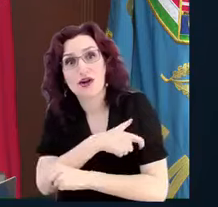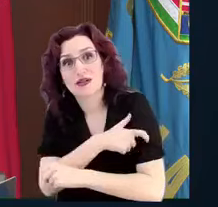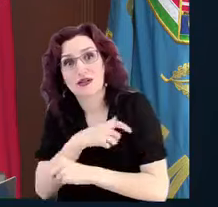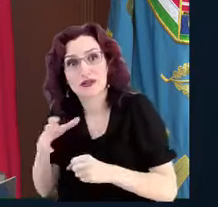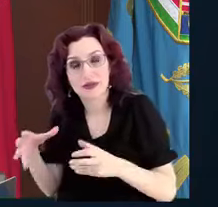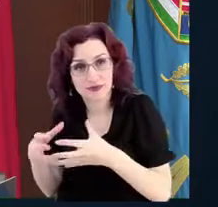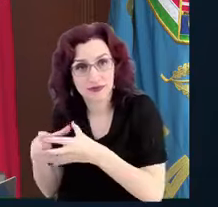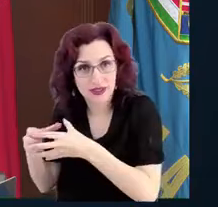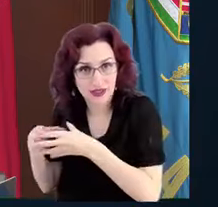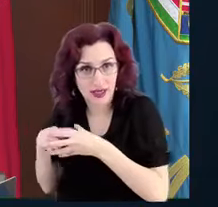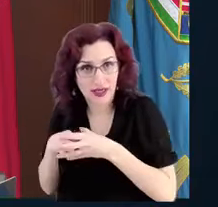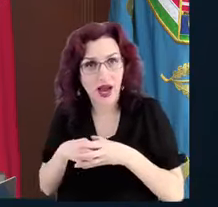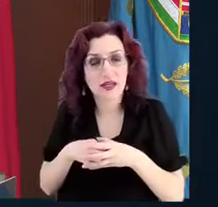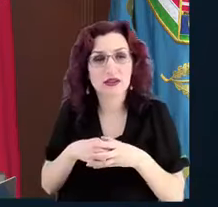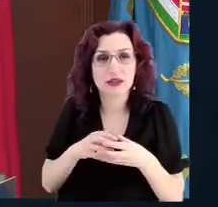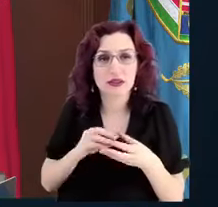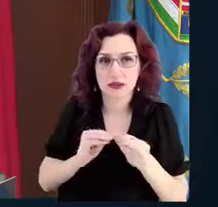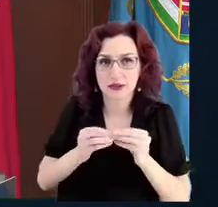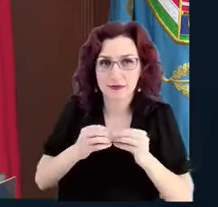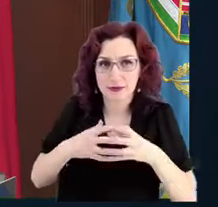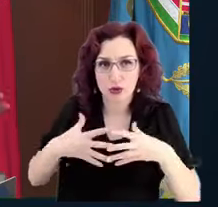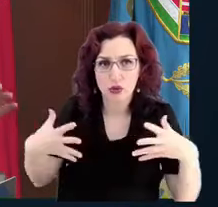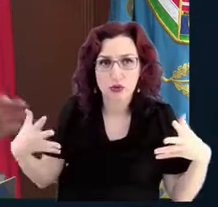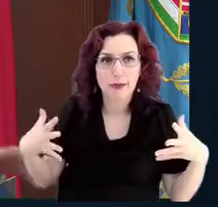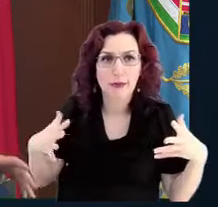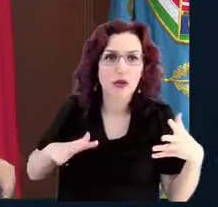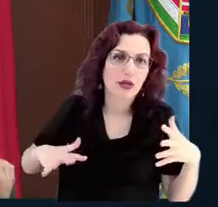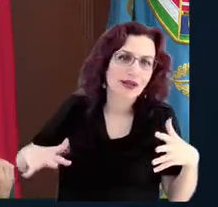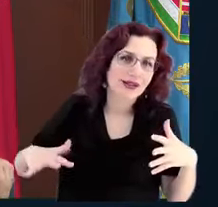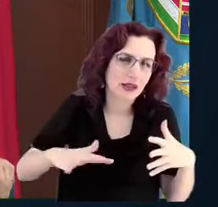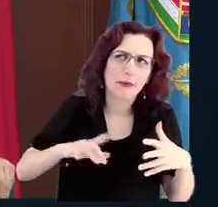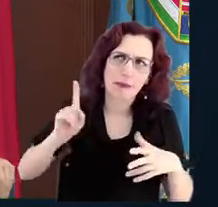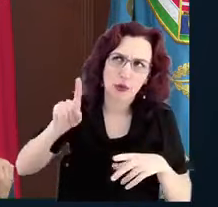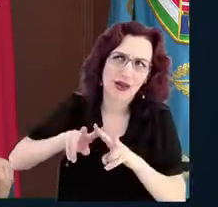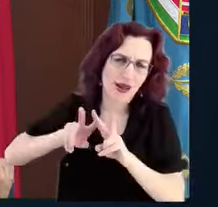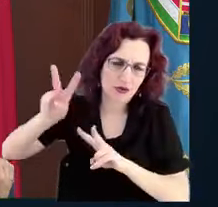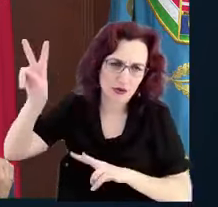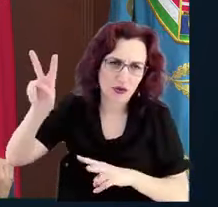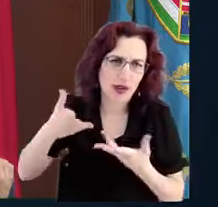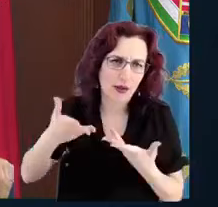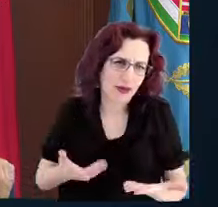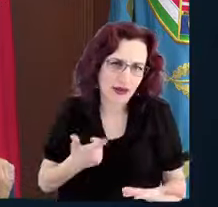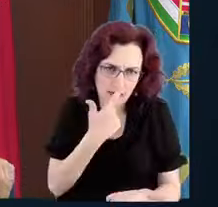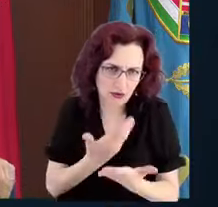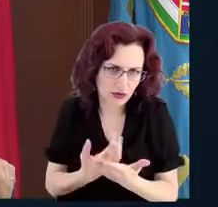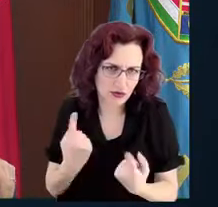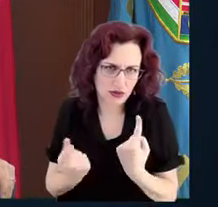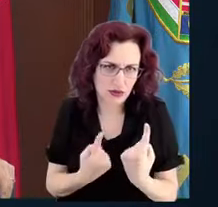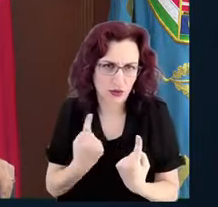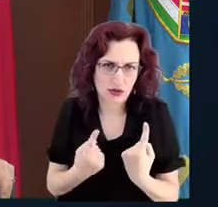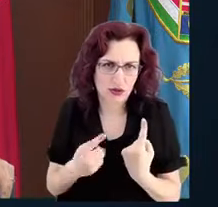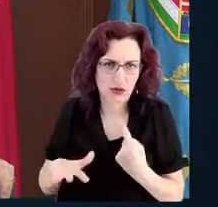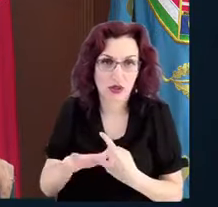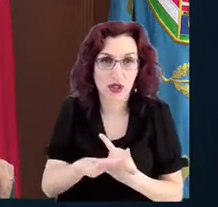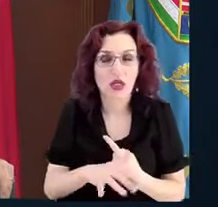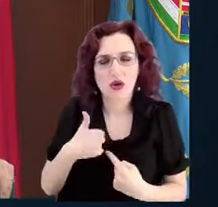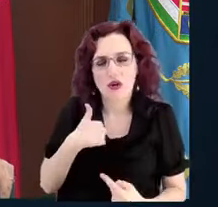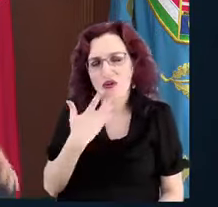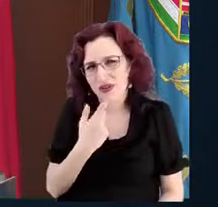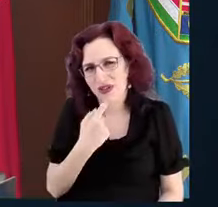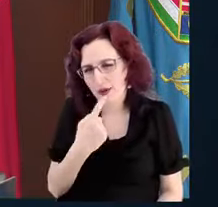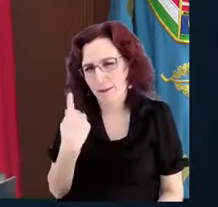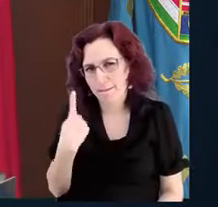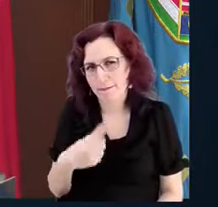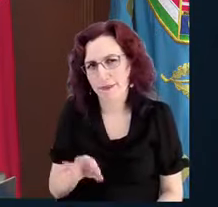caso a livello territoriale e io ci tengo a sottolineare questo aspetto perché quando si fa della buona contrattazione quando le